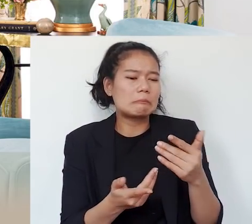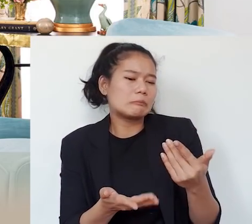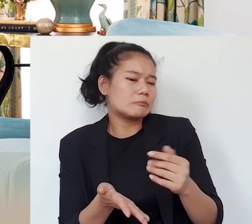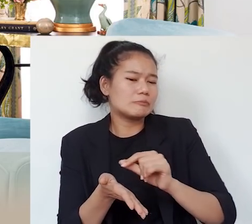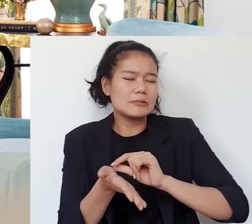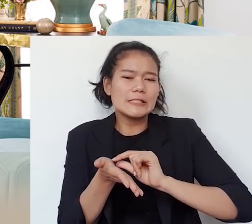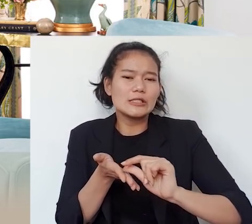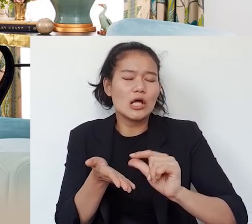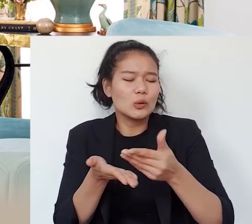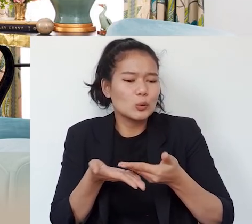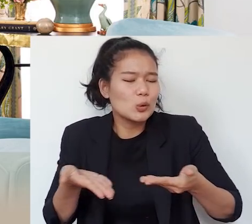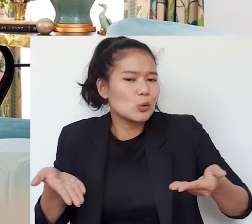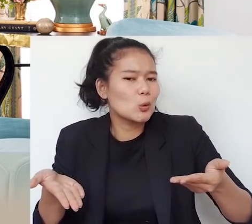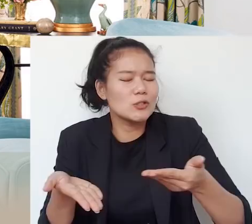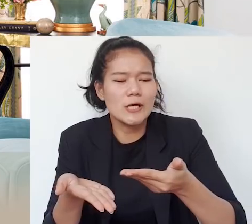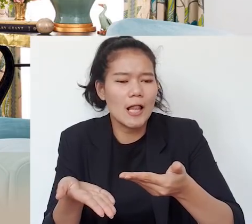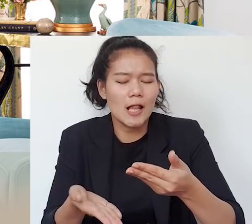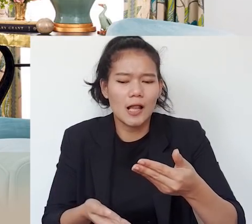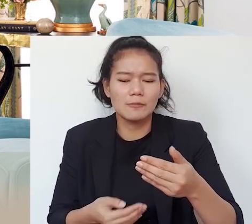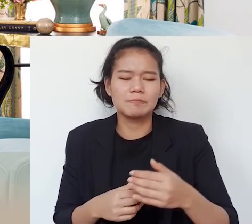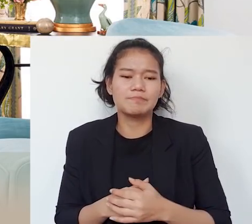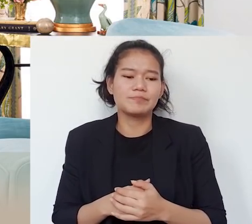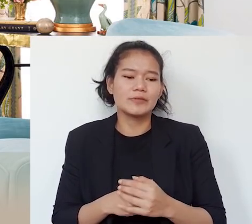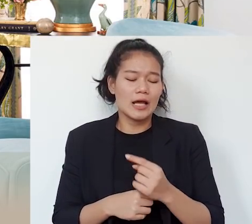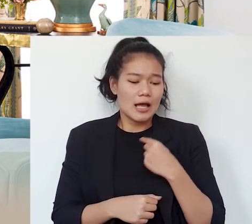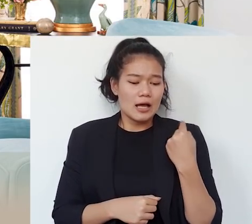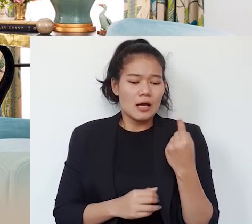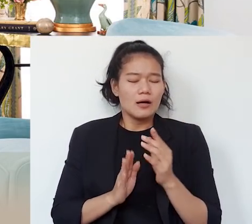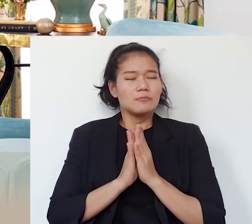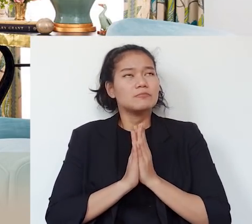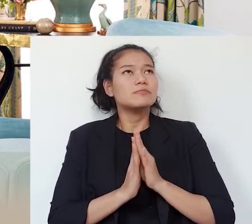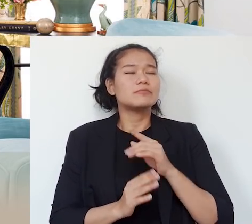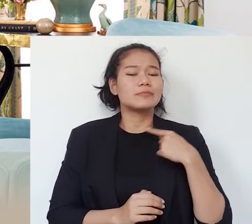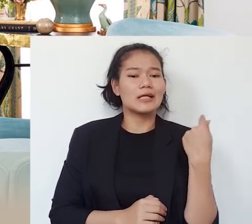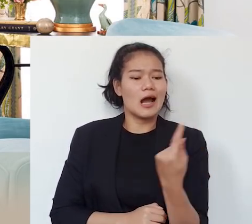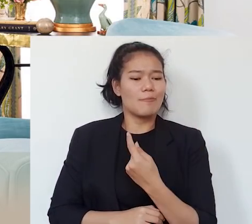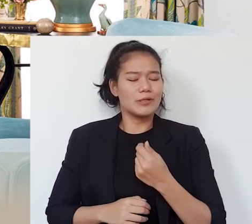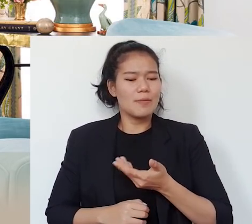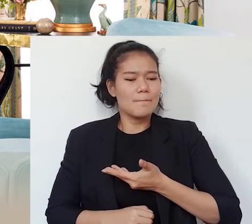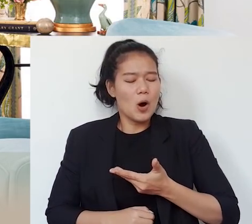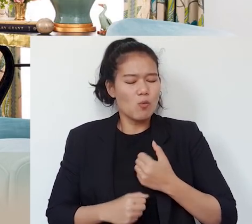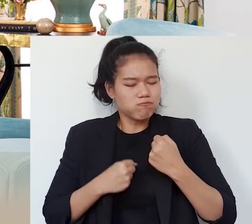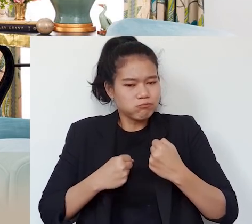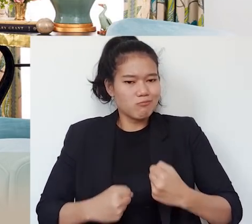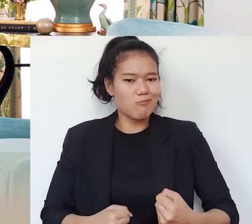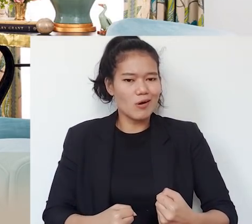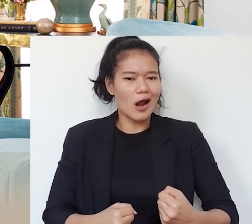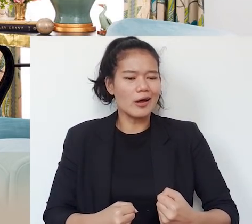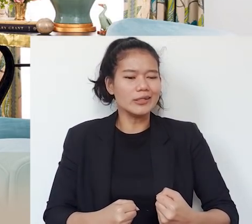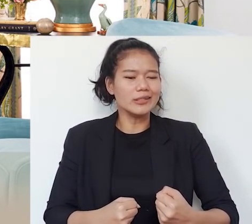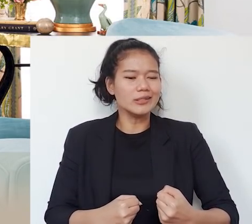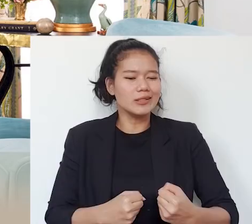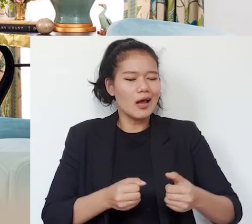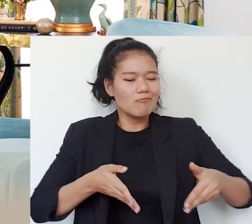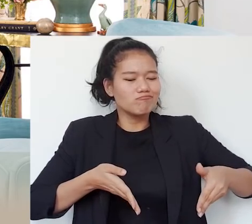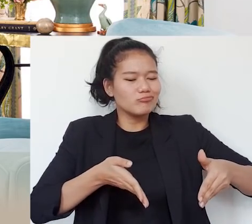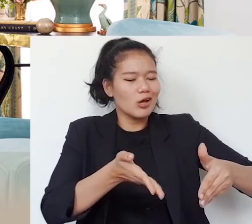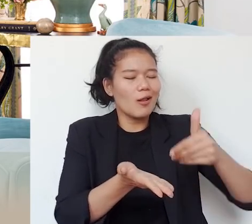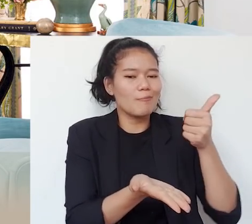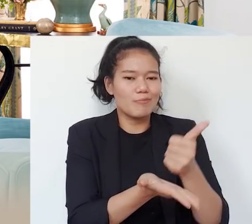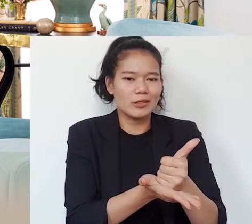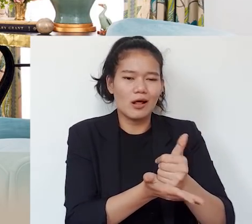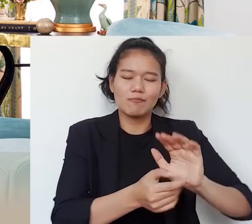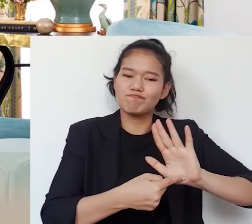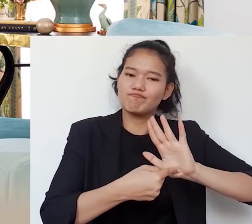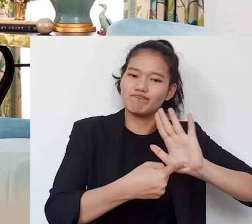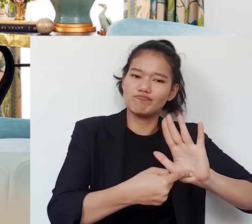berbagai keadaan status sosial mereka. Kiranya kami menjadi orang yang berani berdiri di jalan